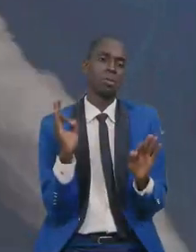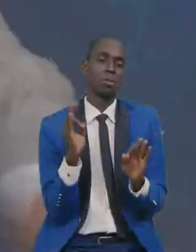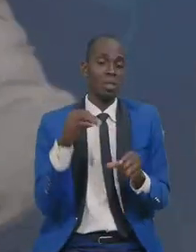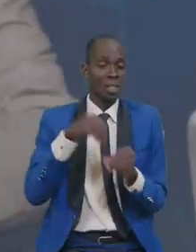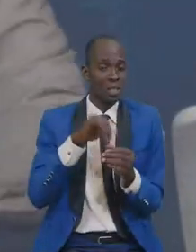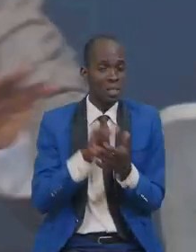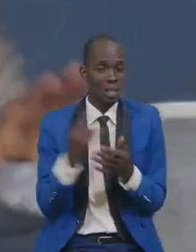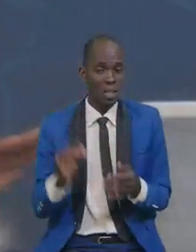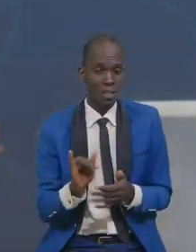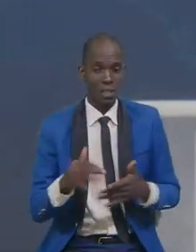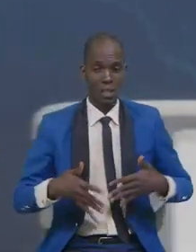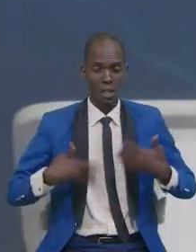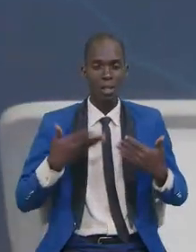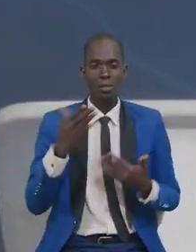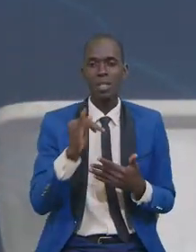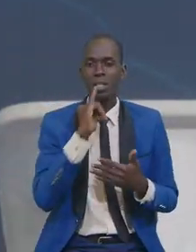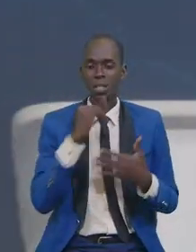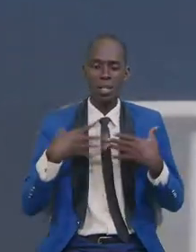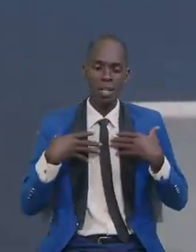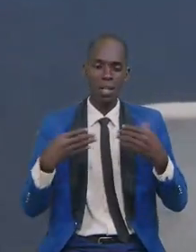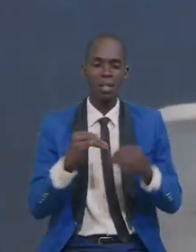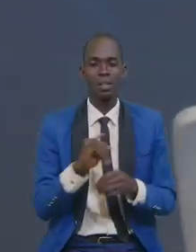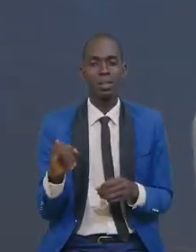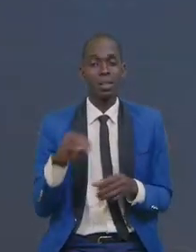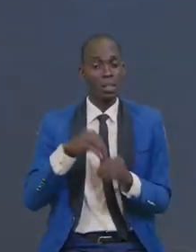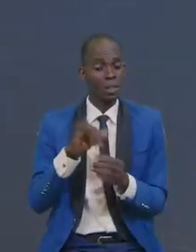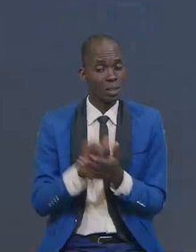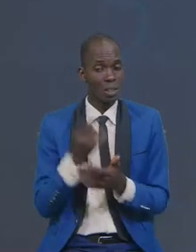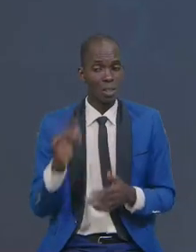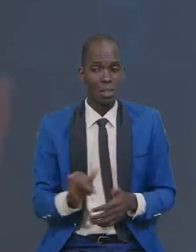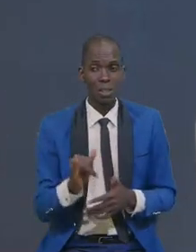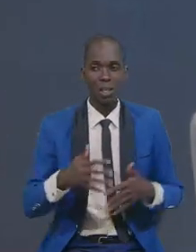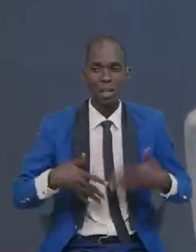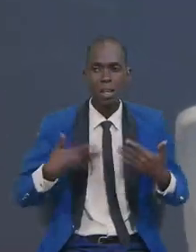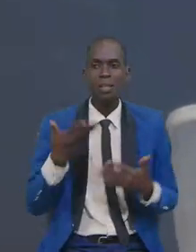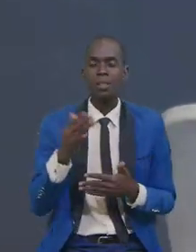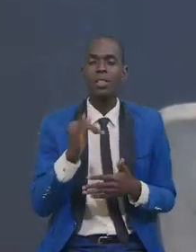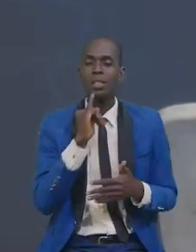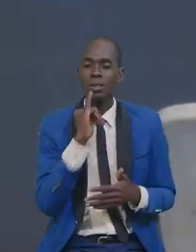Dans cette vie éternelle, il y a la guérison. Dans cette vie éternelle, il y a